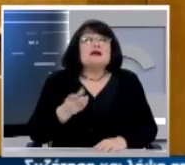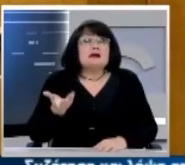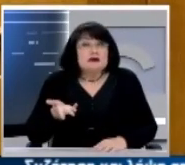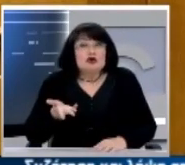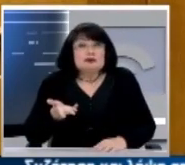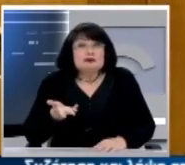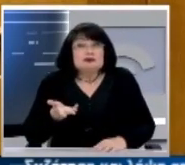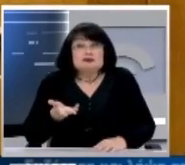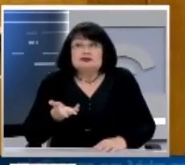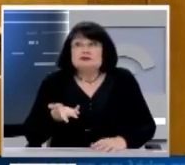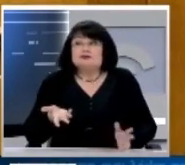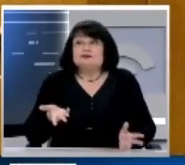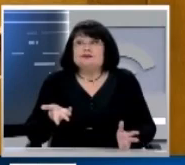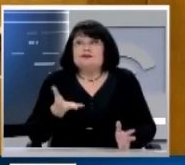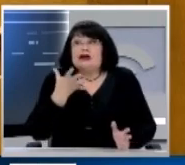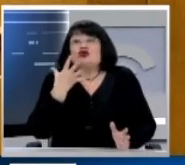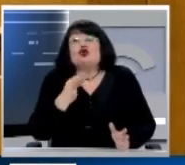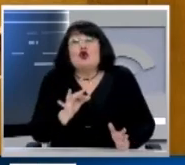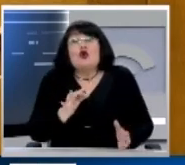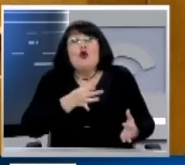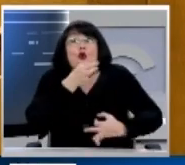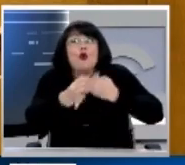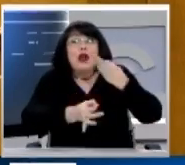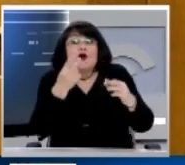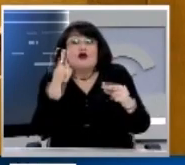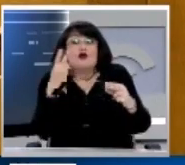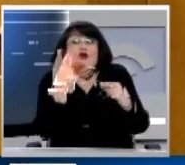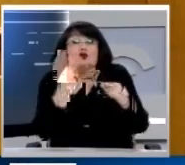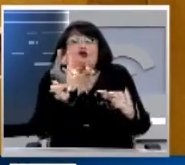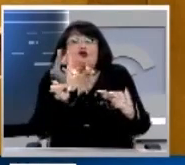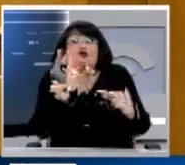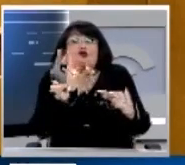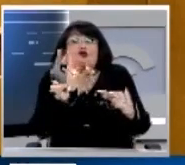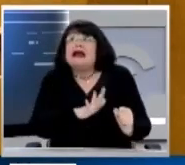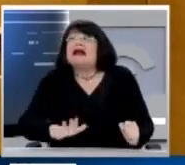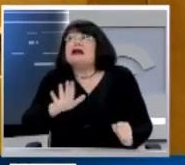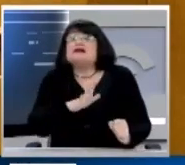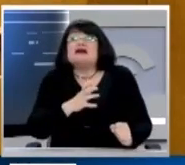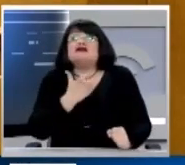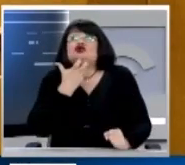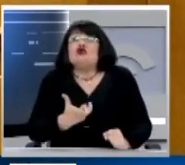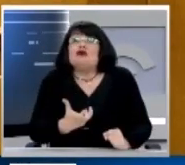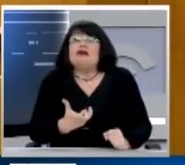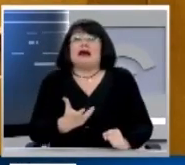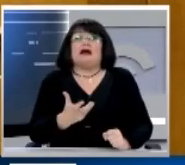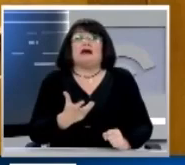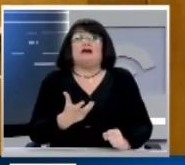μέλλον. Διότι ποια είναι η πολιτική σκοπιμότητα που καθοδηγεί όλη αυτή την θεωρία